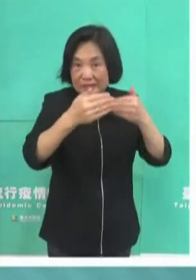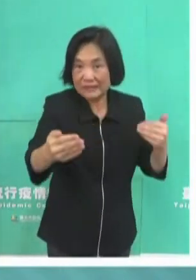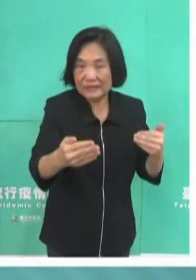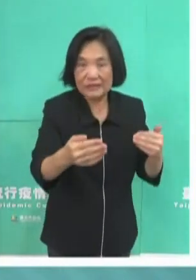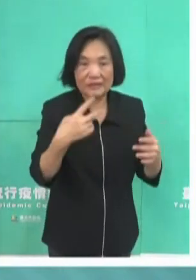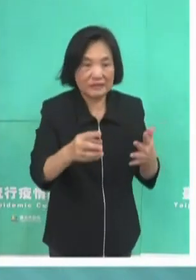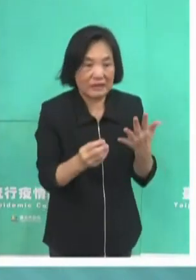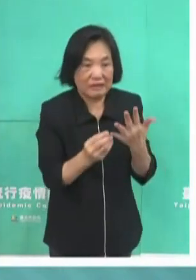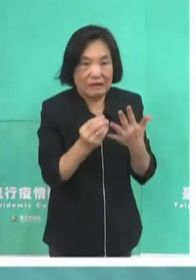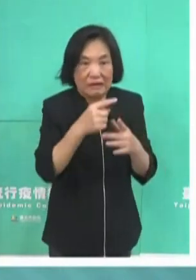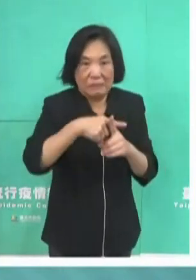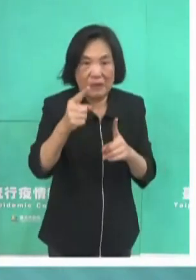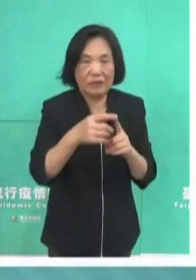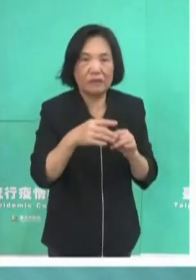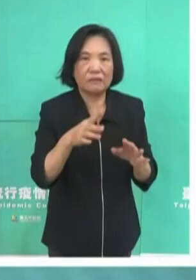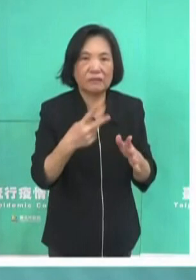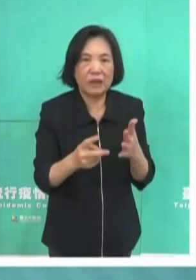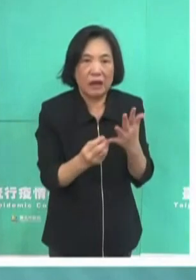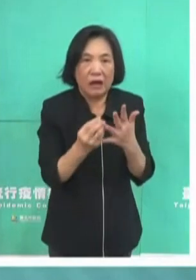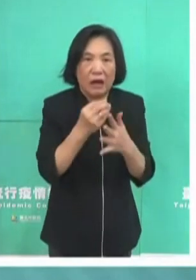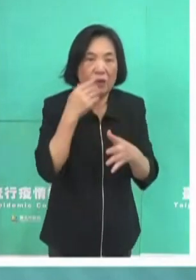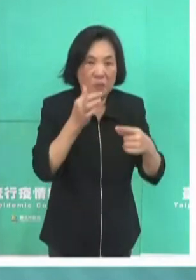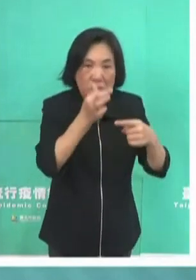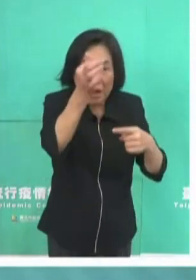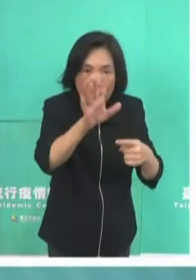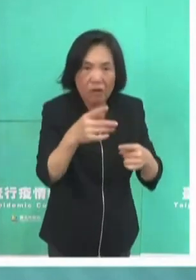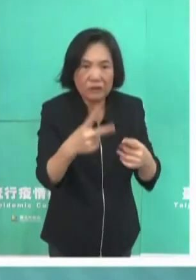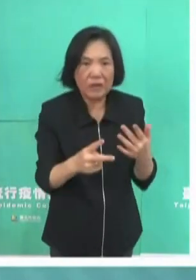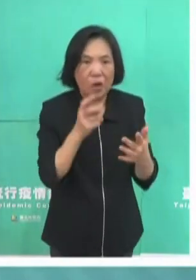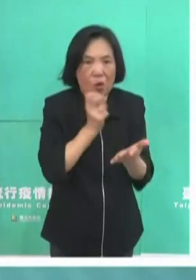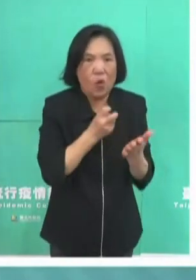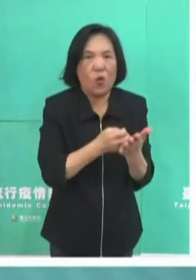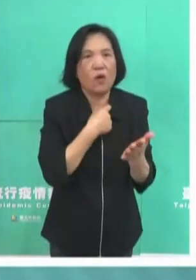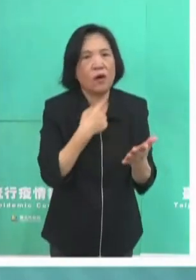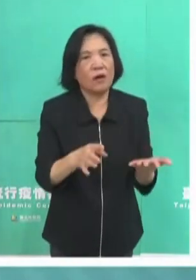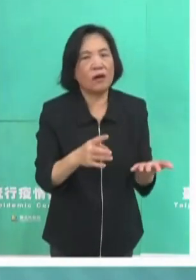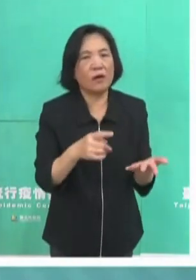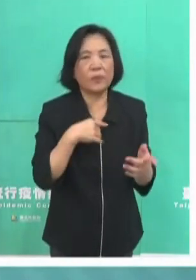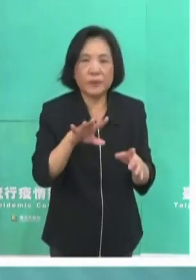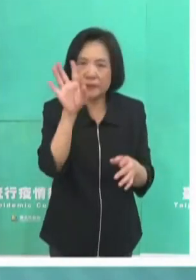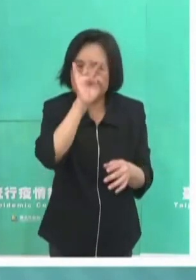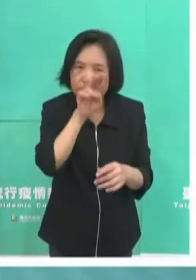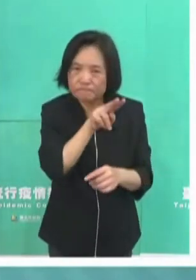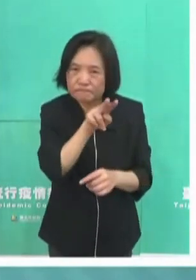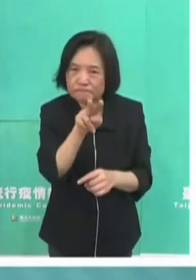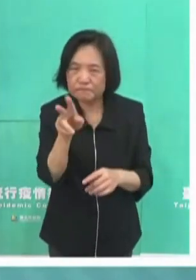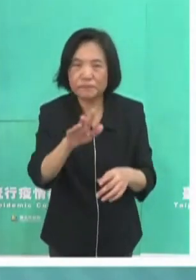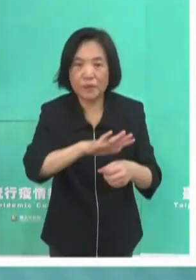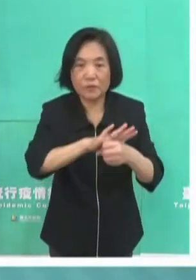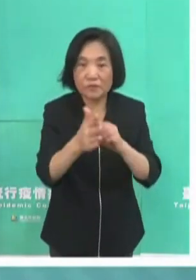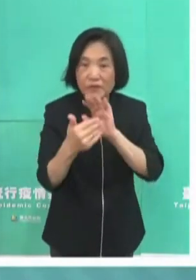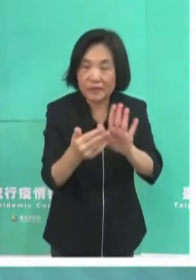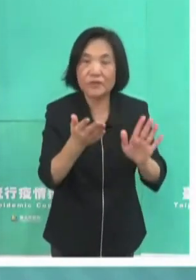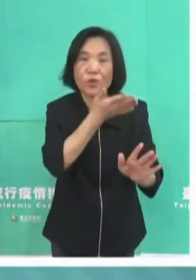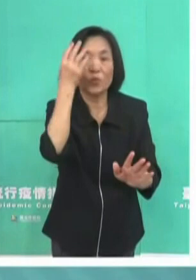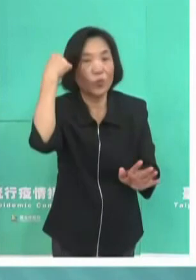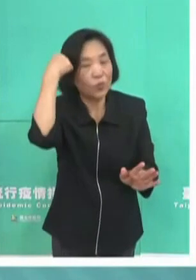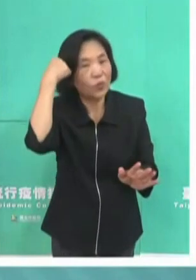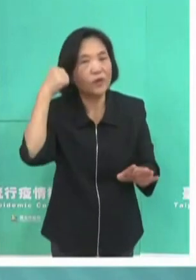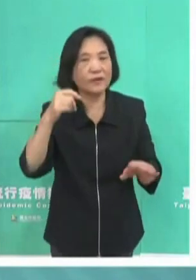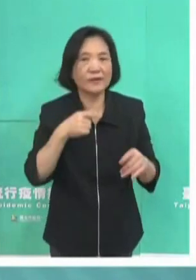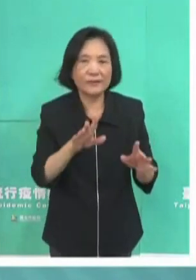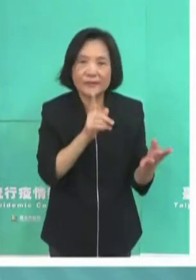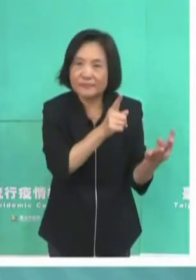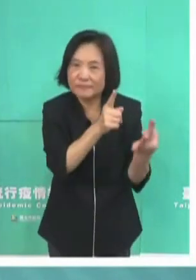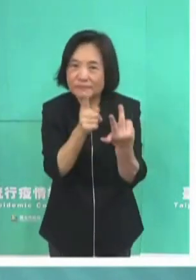那如果是专门受确诊者，还要再更升级。但是这样的，我大概查过，你知道，我们目前在防疫旅馆的嘛，现在就大概今天在